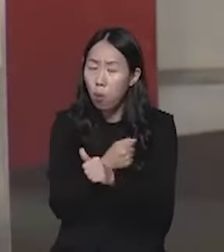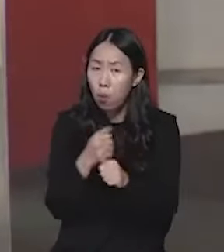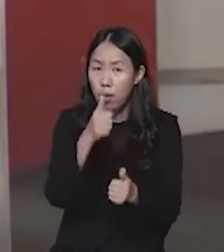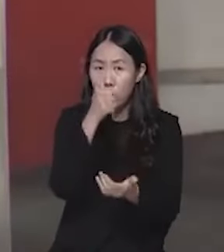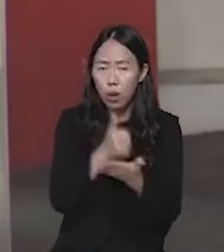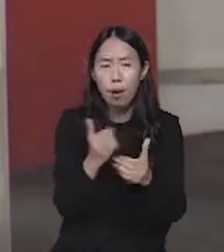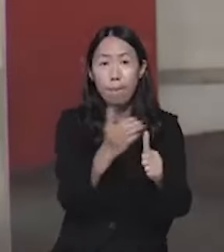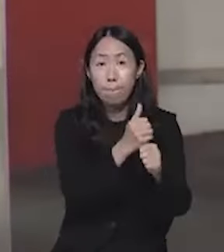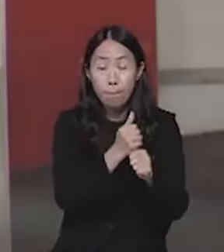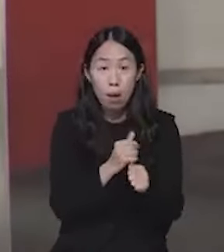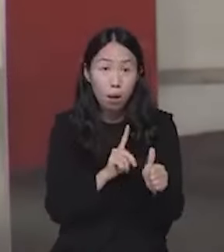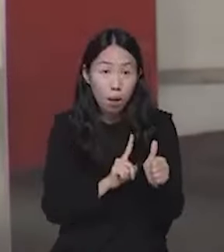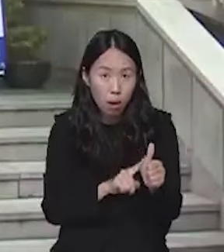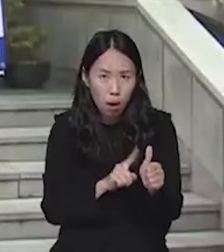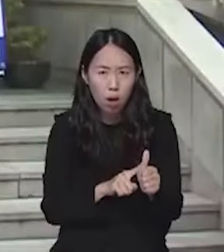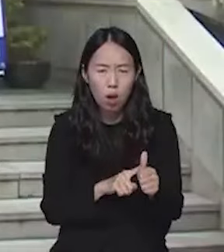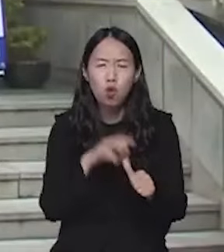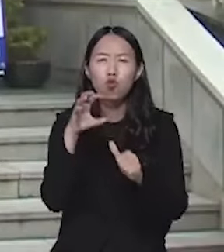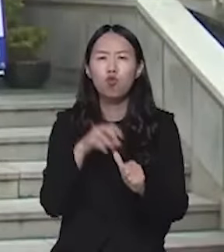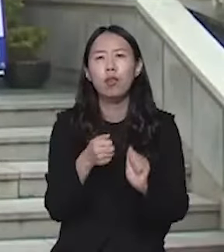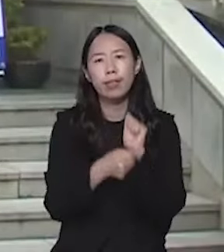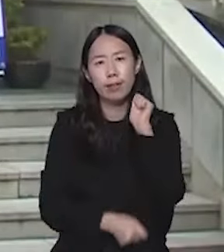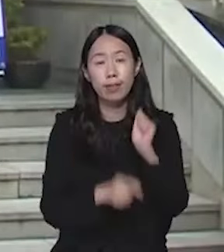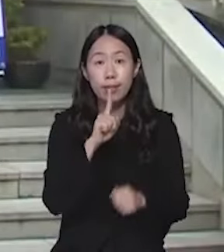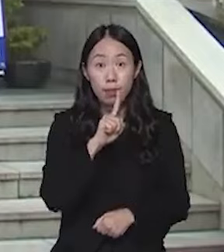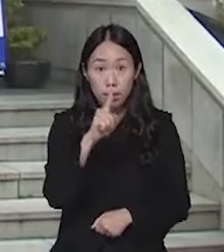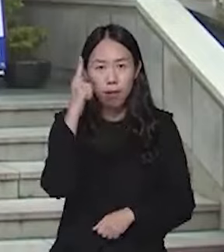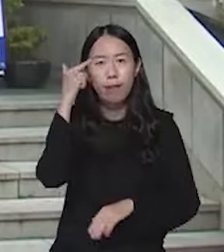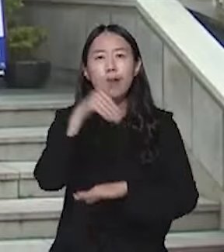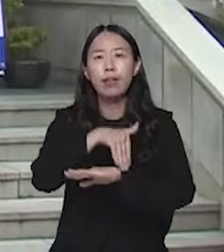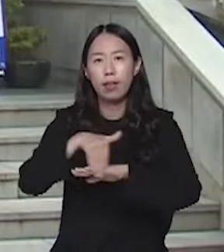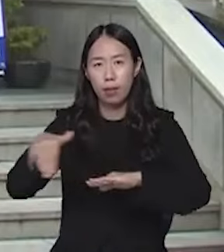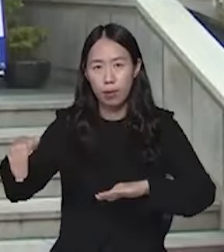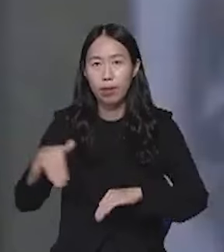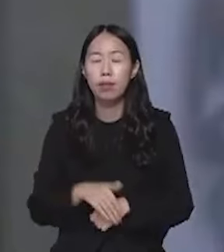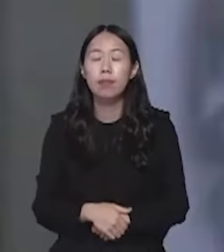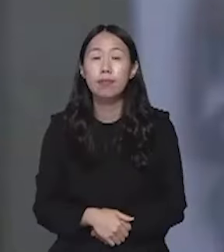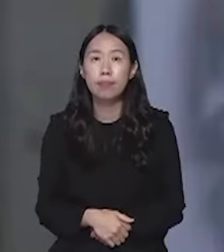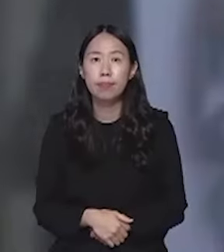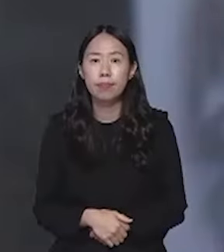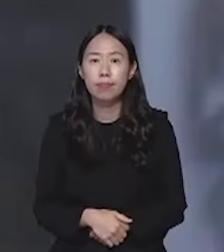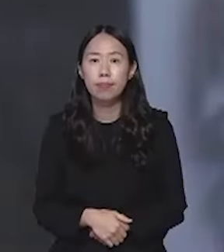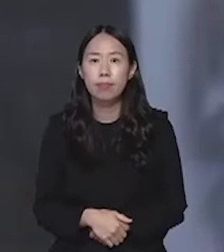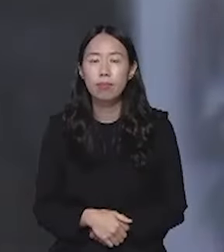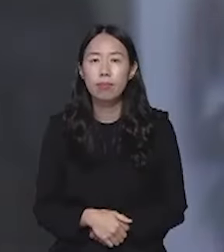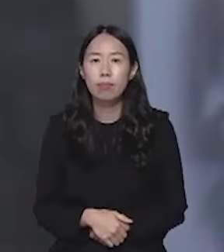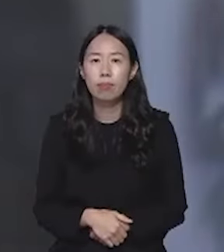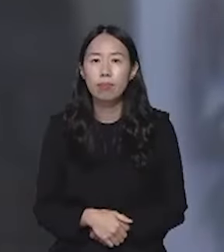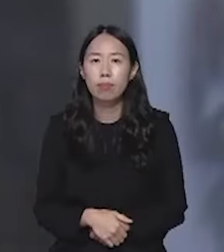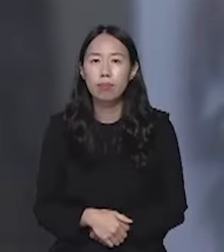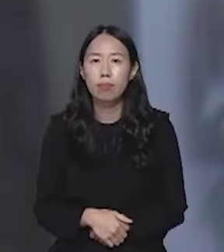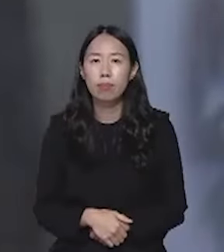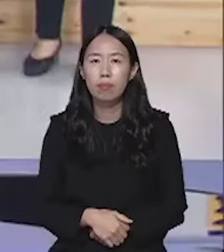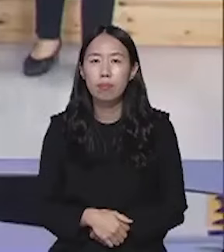혐의로 입건한 A씨에 대해 구속영장을 신청할 계획입니다. KBC 임경섭입니다.